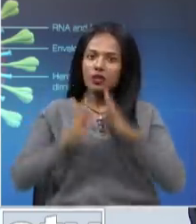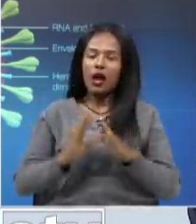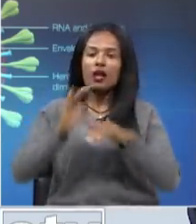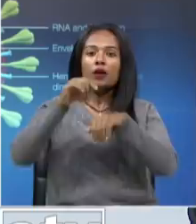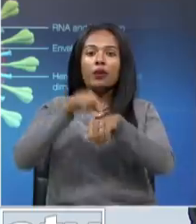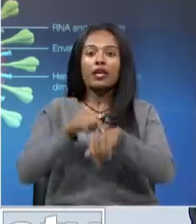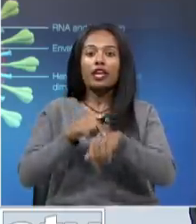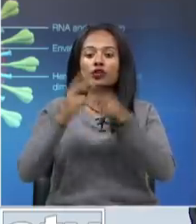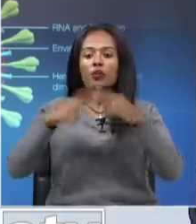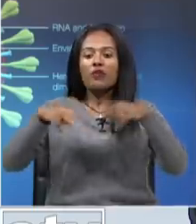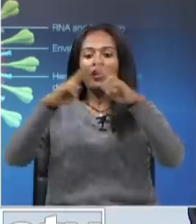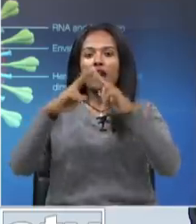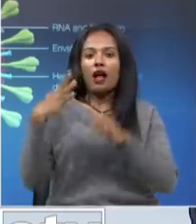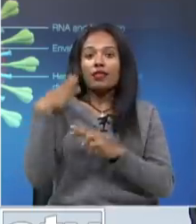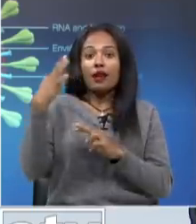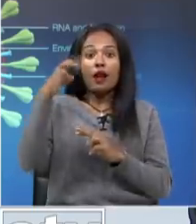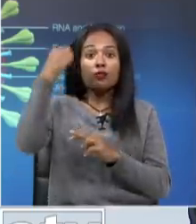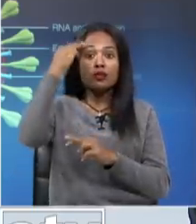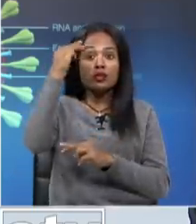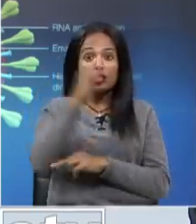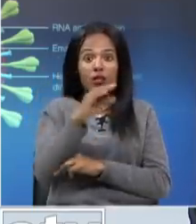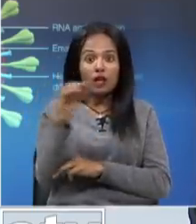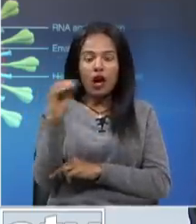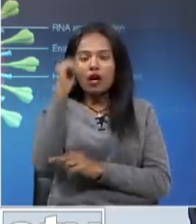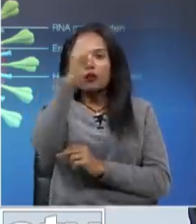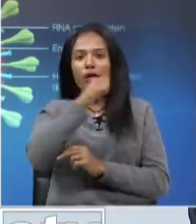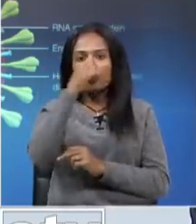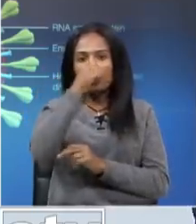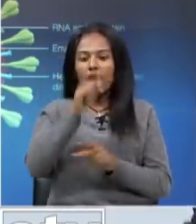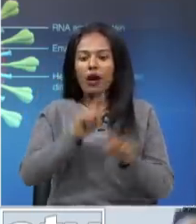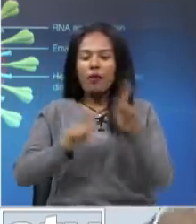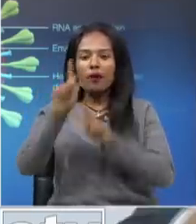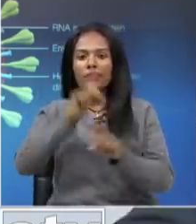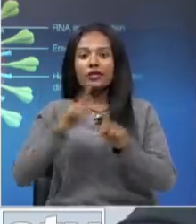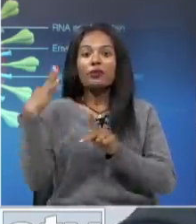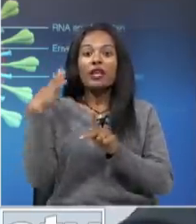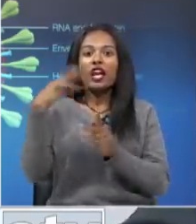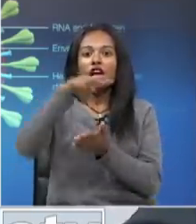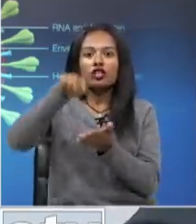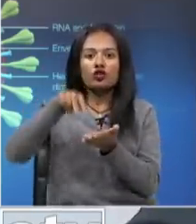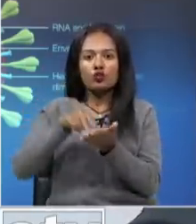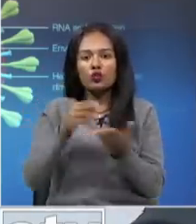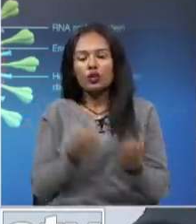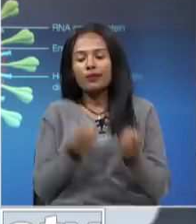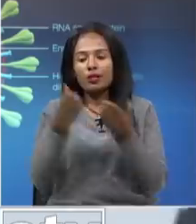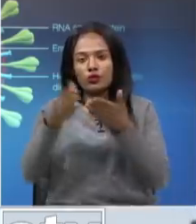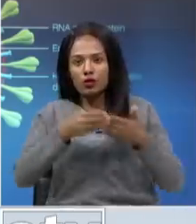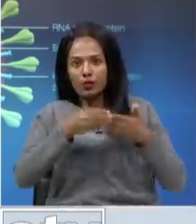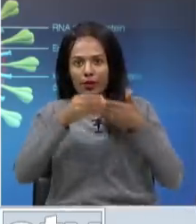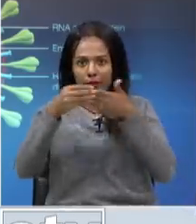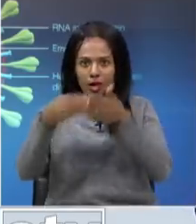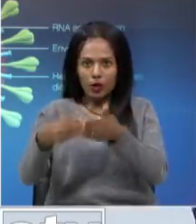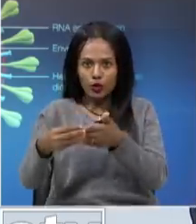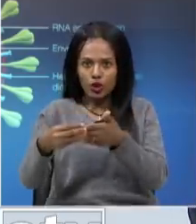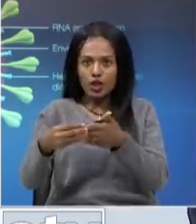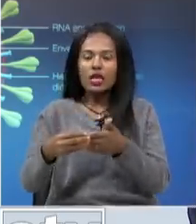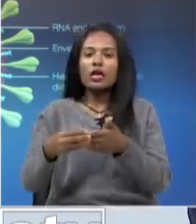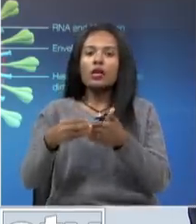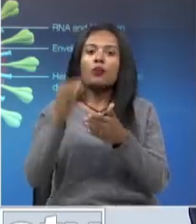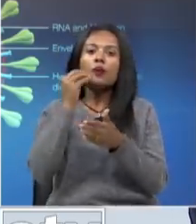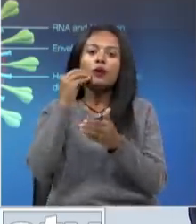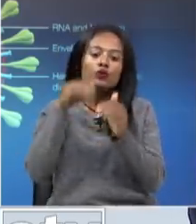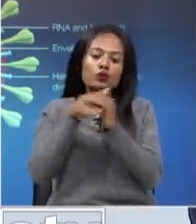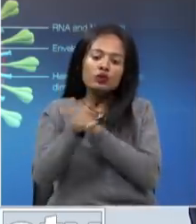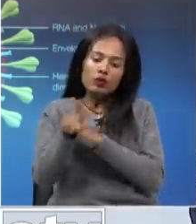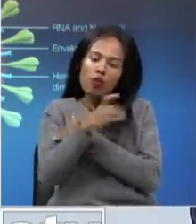በየጊዜው በፌደራል ጤና ሚኒስቴርና በኢትዮጵያ የማህበረሰብ ጤና ኢንስቲትዩት የሚሰጡትን መመሪያዎች በቤት ውስጥም